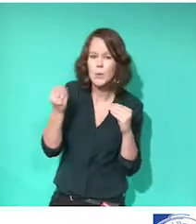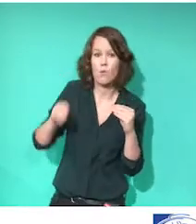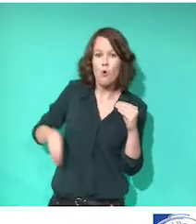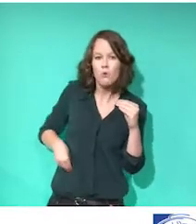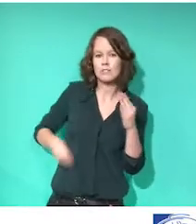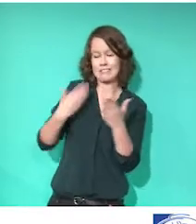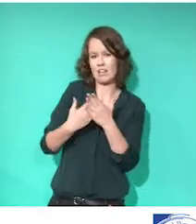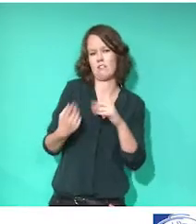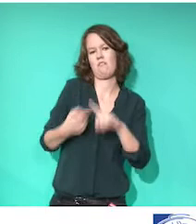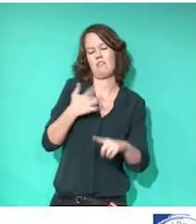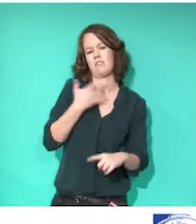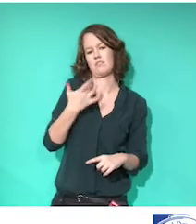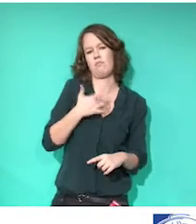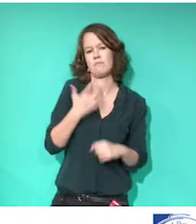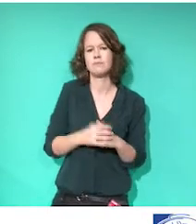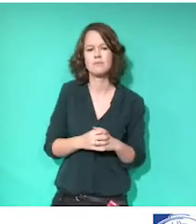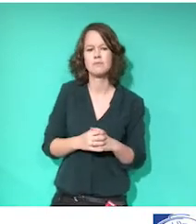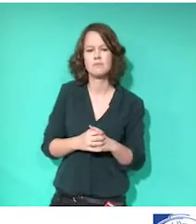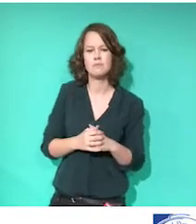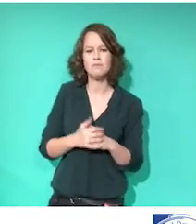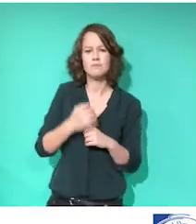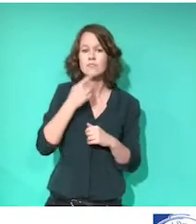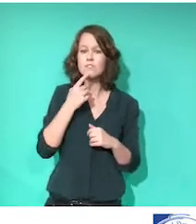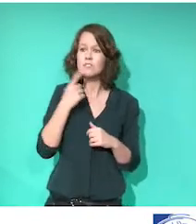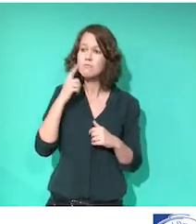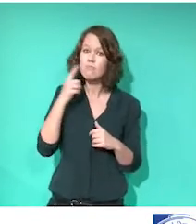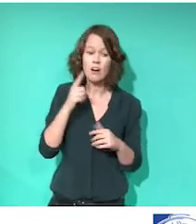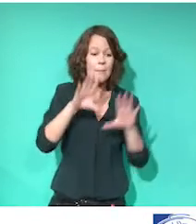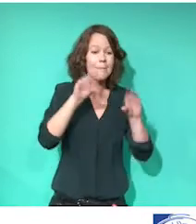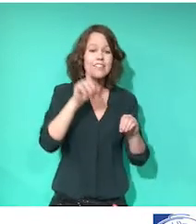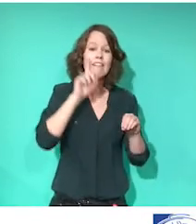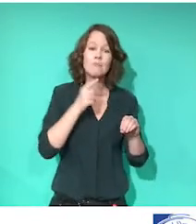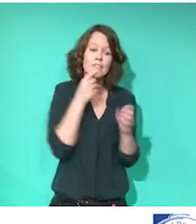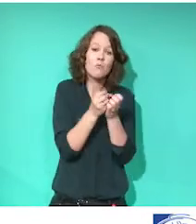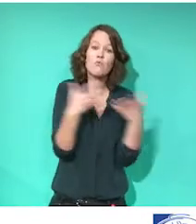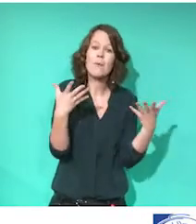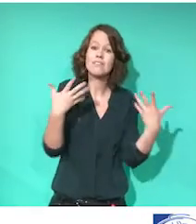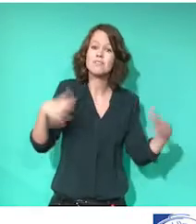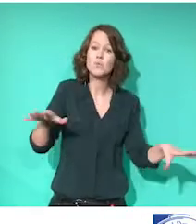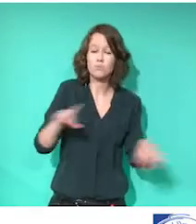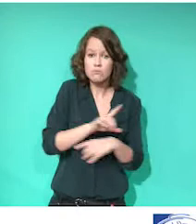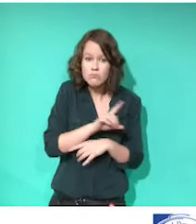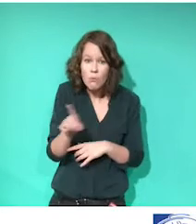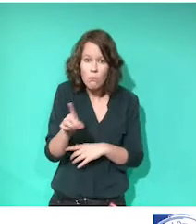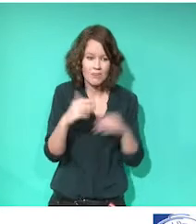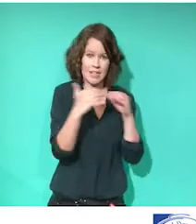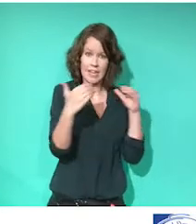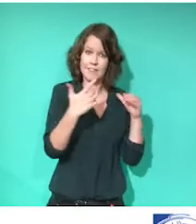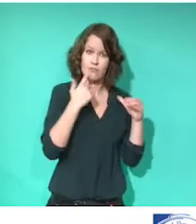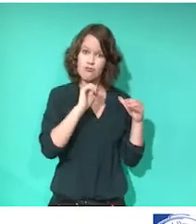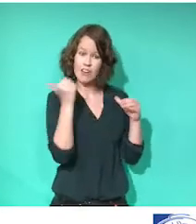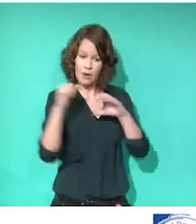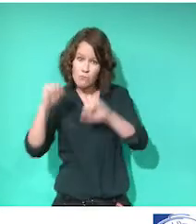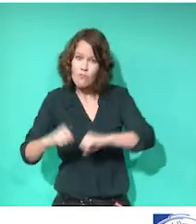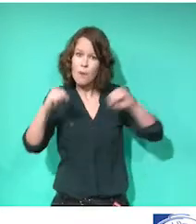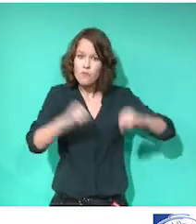parité ne peut pas s'analyser d'un seul point de vue quantitatif. La parité s'arrête là où le pouvoir commence. En clair, là où il y a des